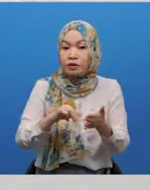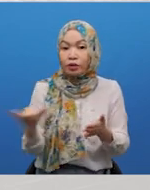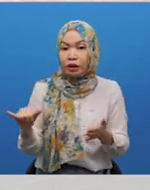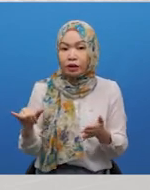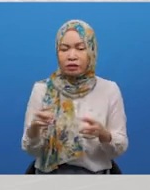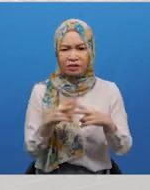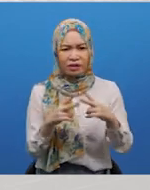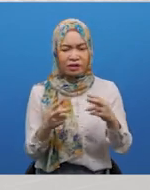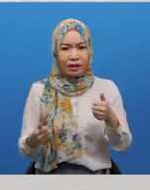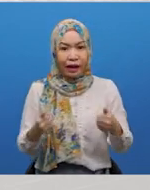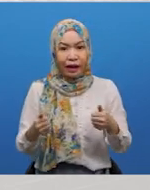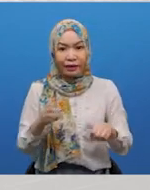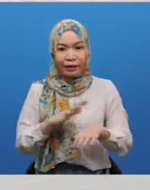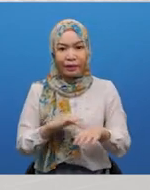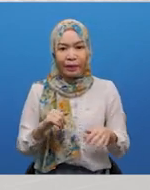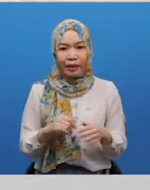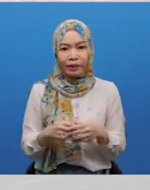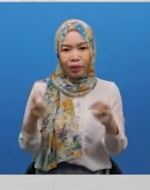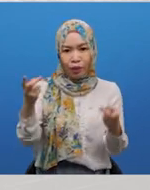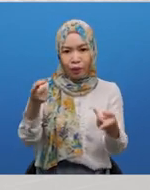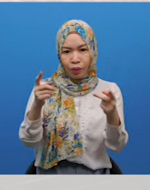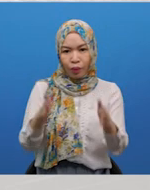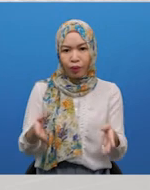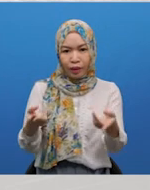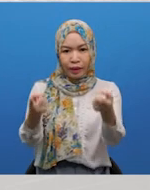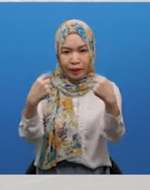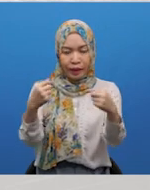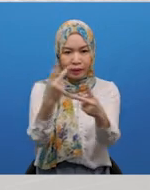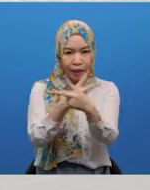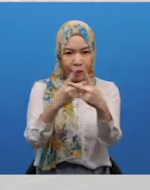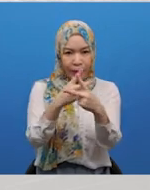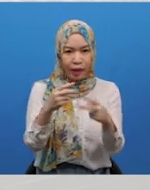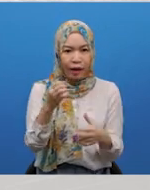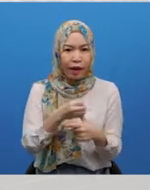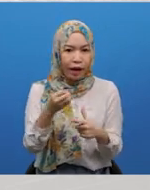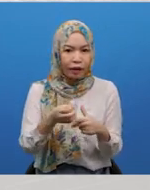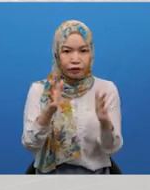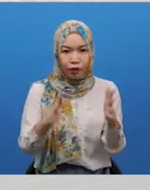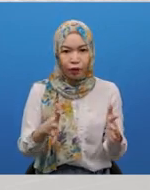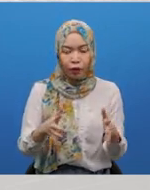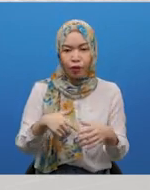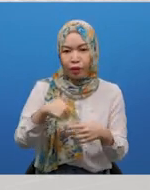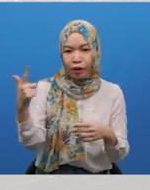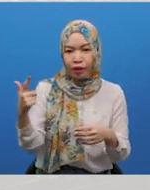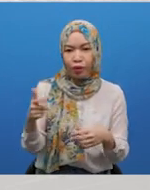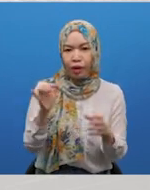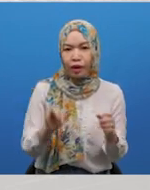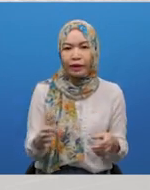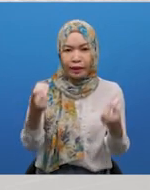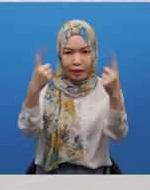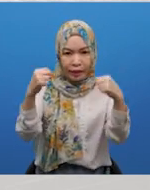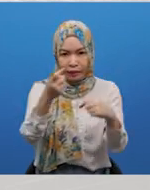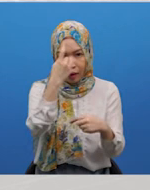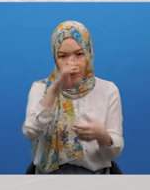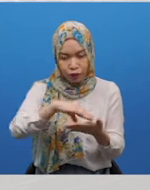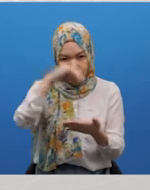adil kepada pengembara, perantau atau orang asing yang datang untuk mendalami